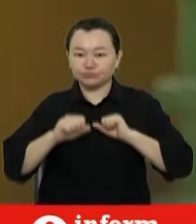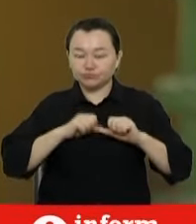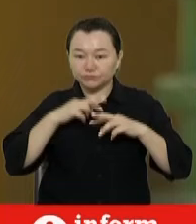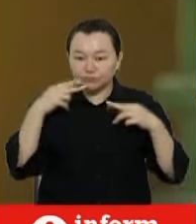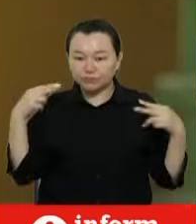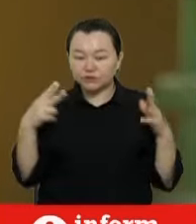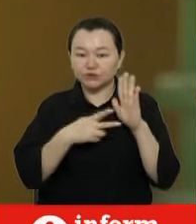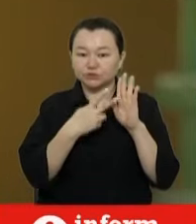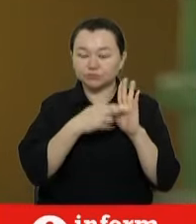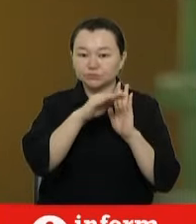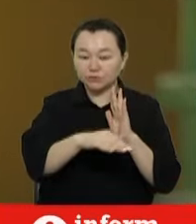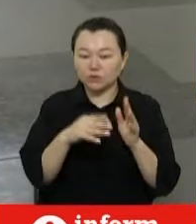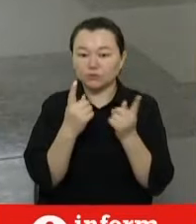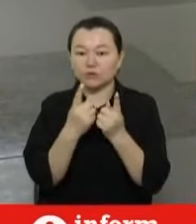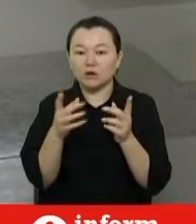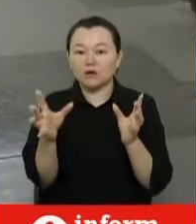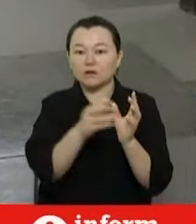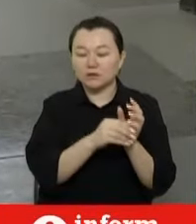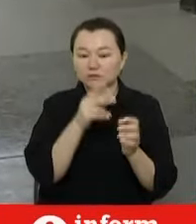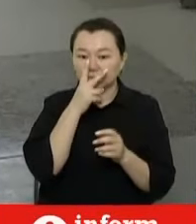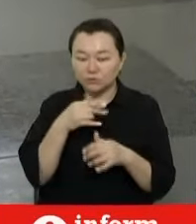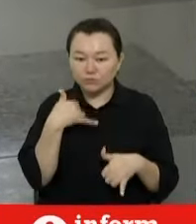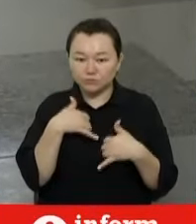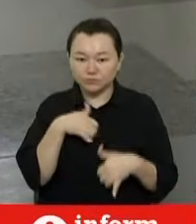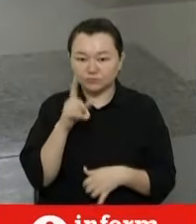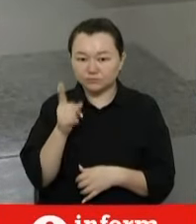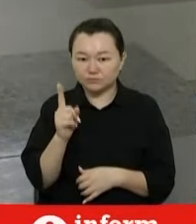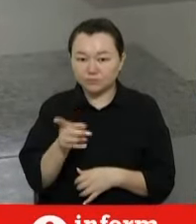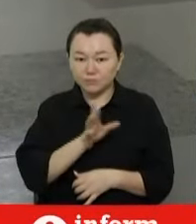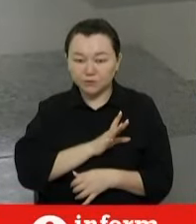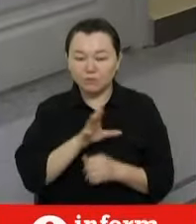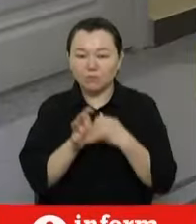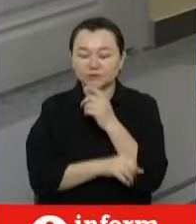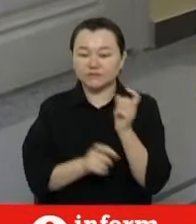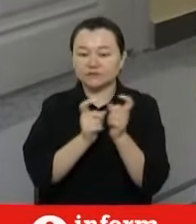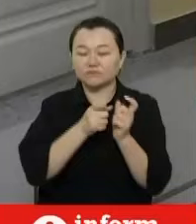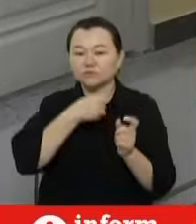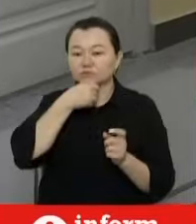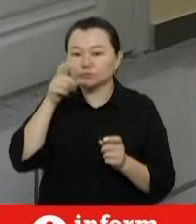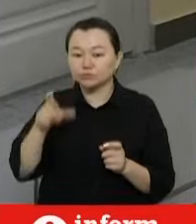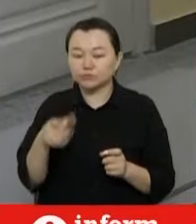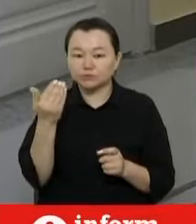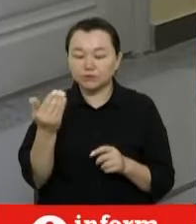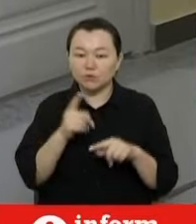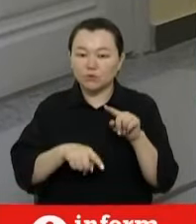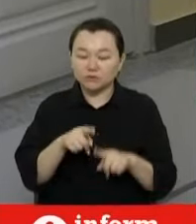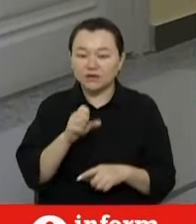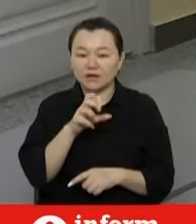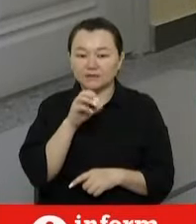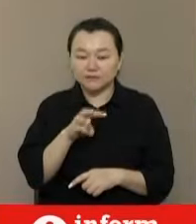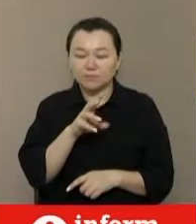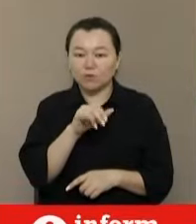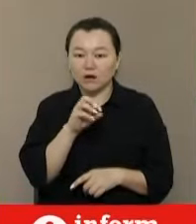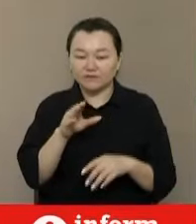сыныптың оқушысын достарының көзінше кемсіткен мұғалімдерге сөгіс берген екен. Бұл жанжалдан соң жоғары сыныпта оқитын баланың туыстары Әсем